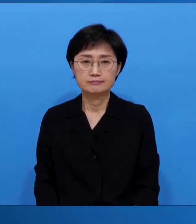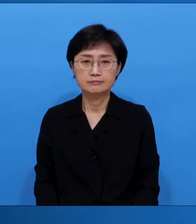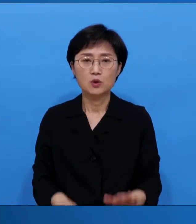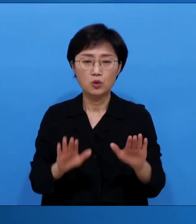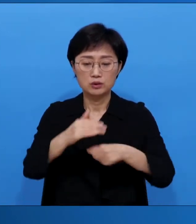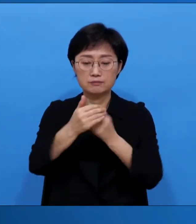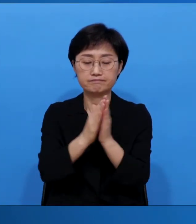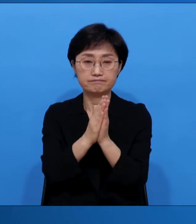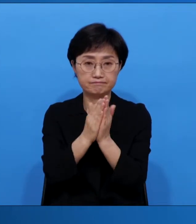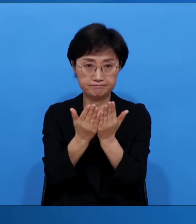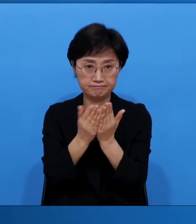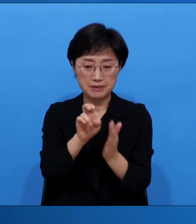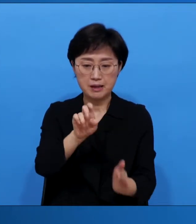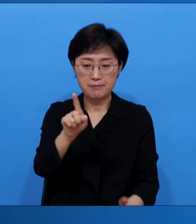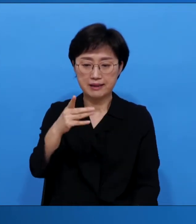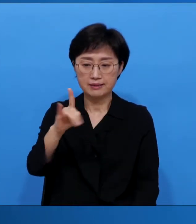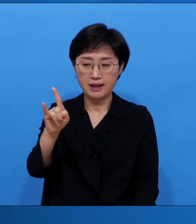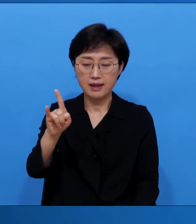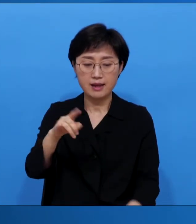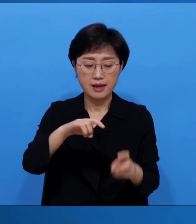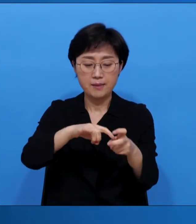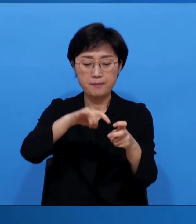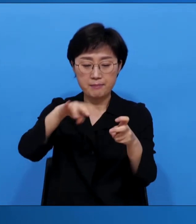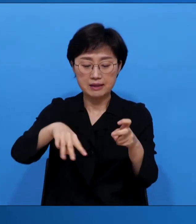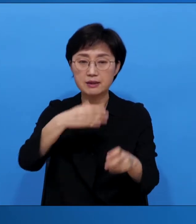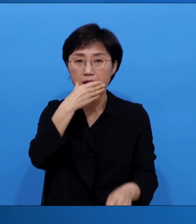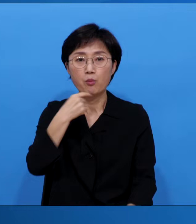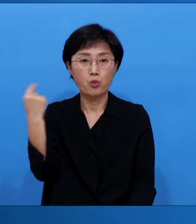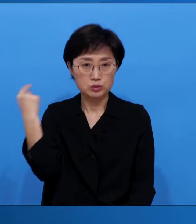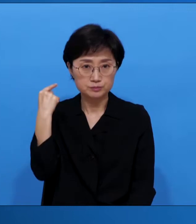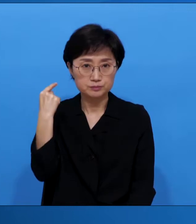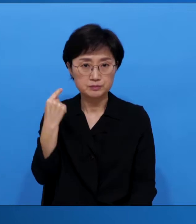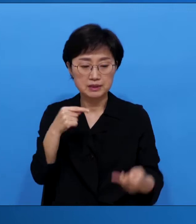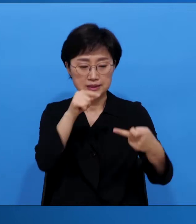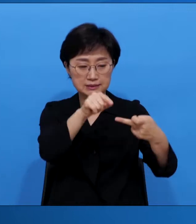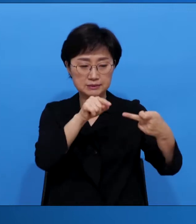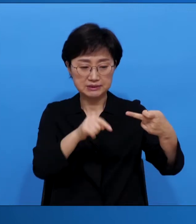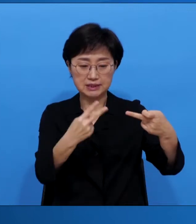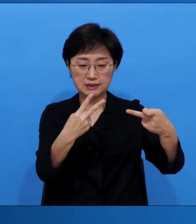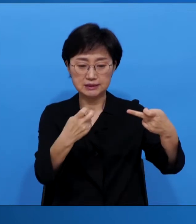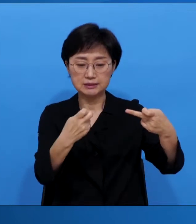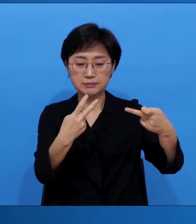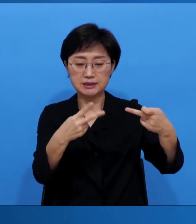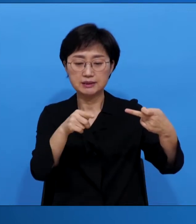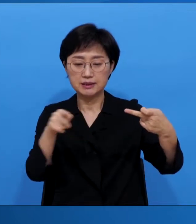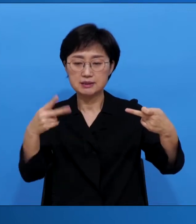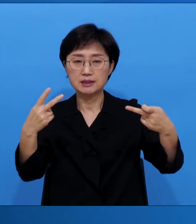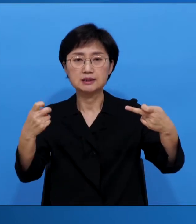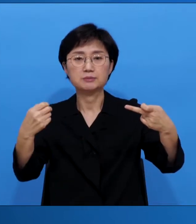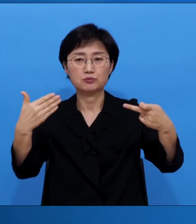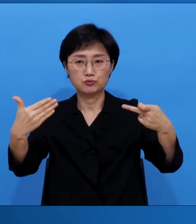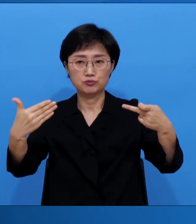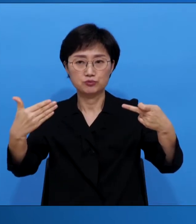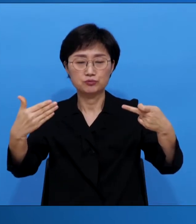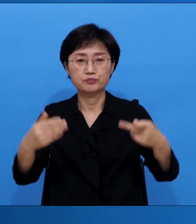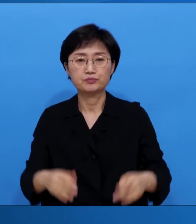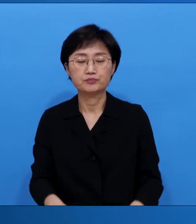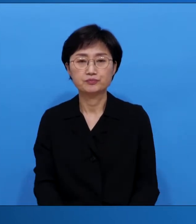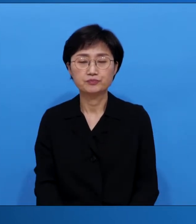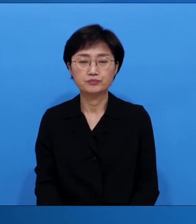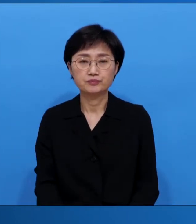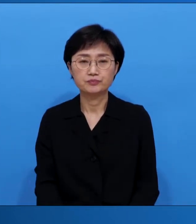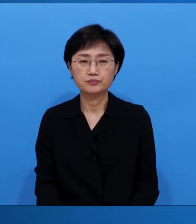성취될 하나님의 말씀은 마태복음 12장 22절에서 29절의 말씀입니다. The word of God that will be fulfilled is Matthew chapter 12,